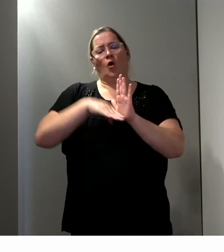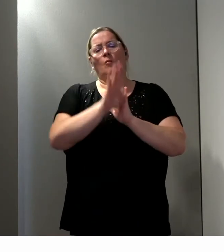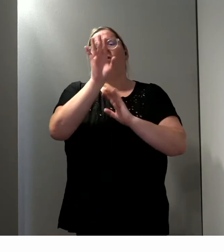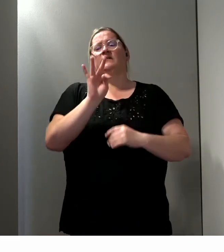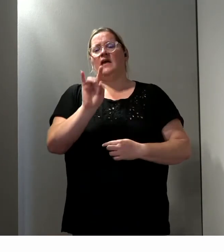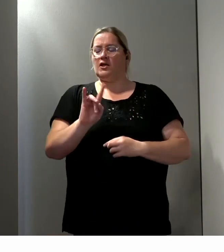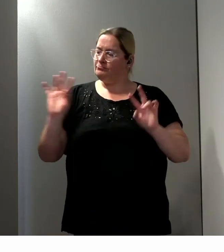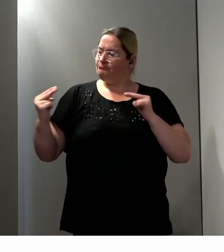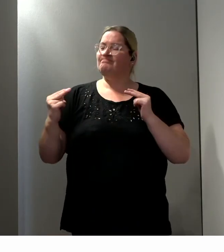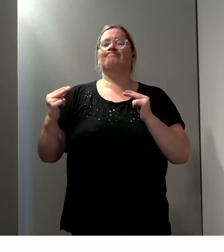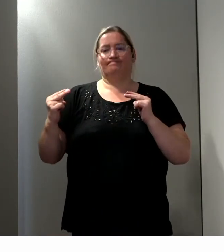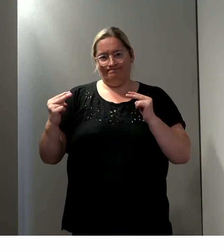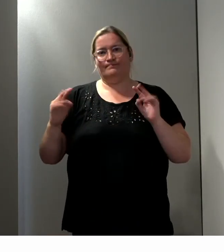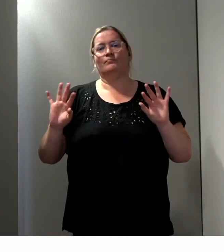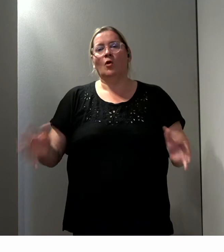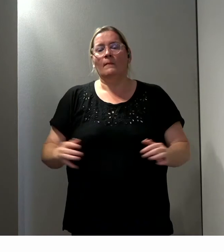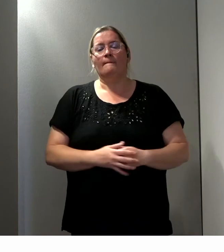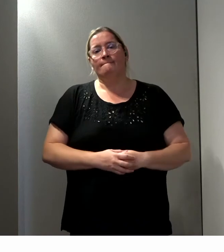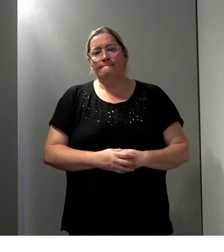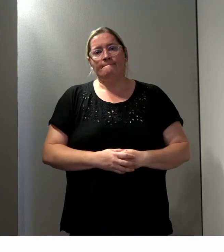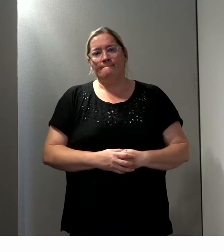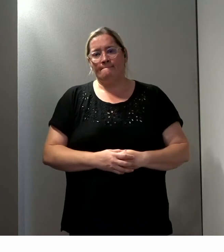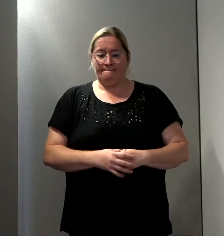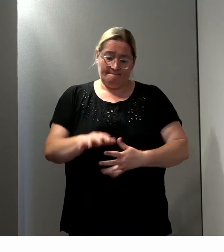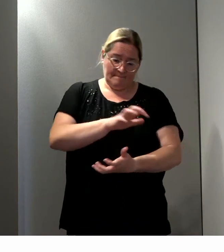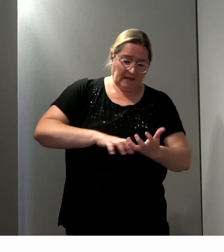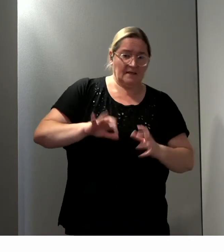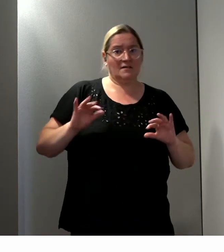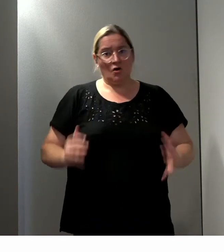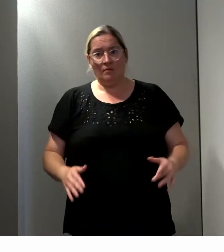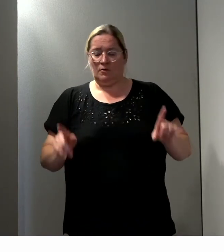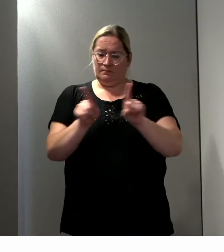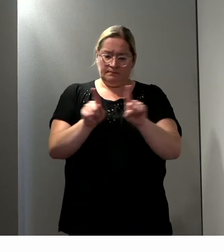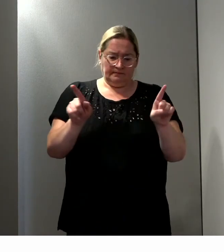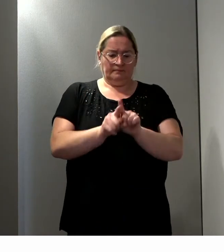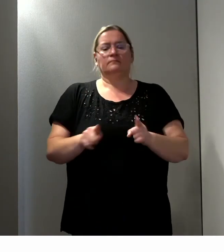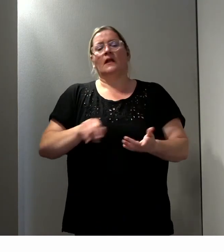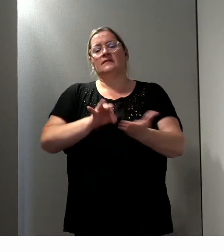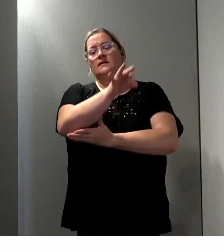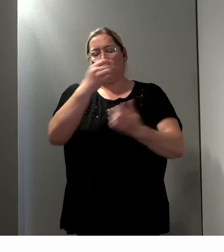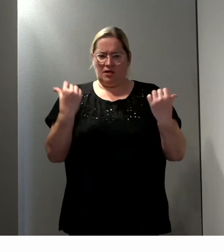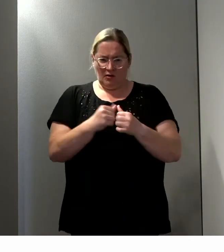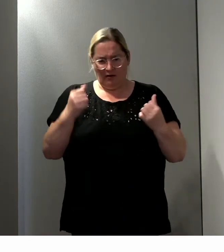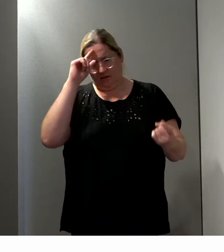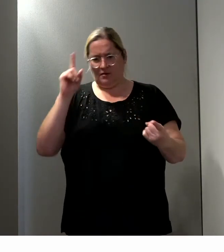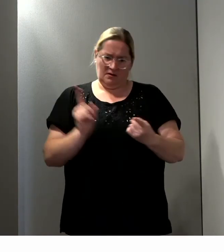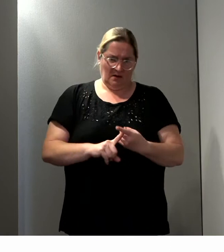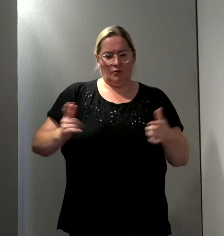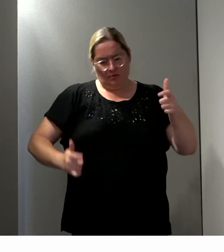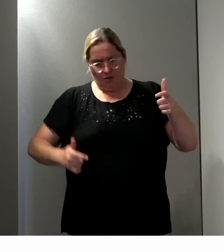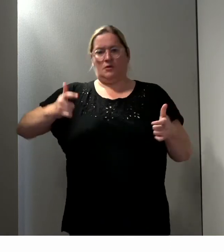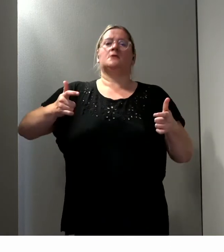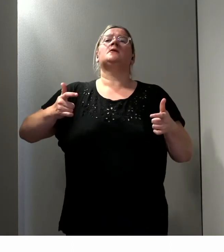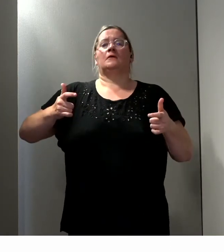TIH, pour voir comment on appréhendait la crise et surtout quelle stratégie on mettait en place pour s'en sortir.